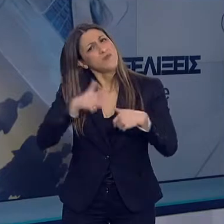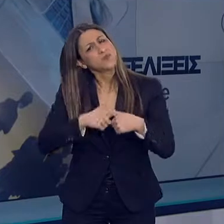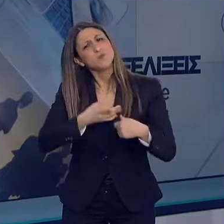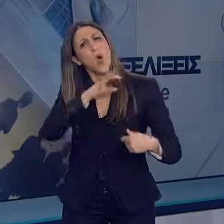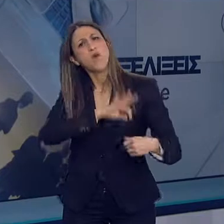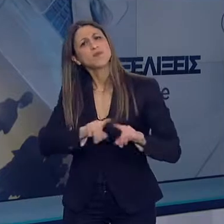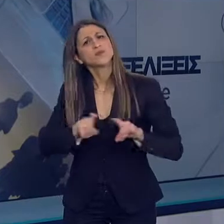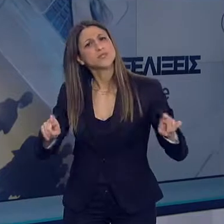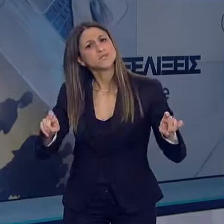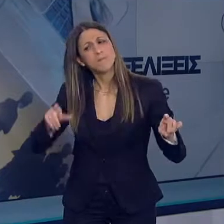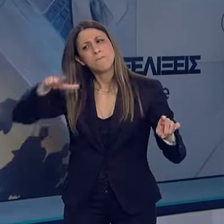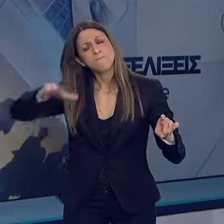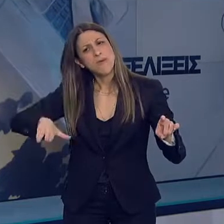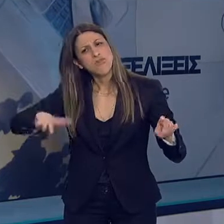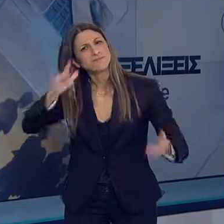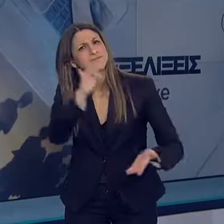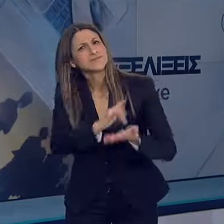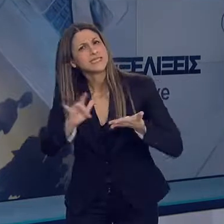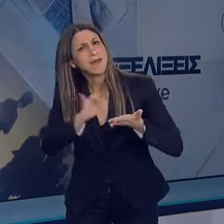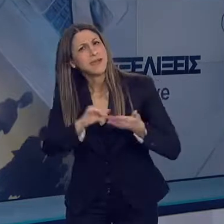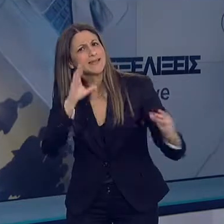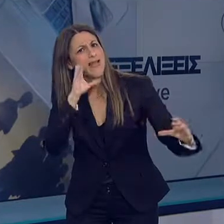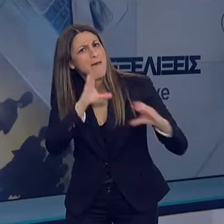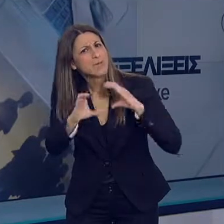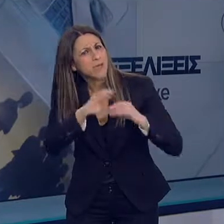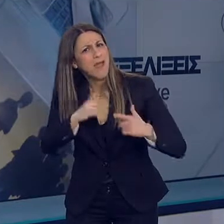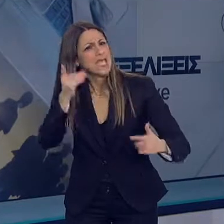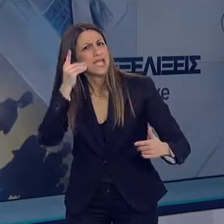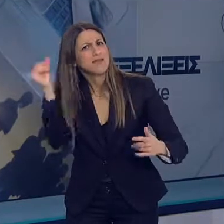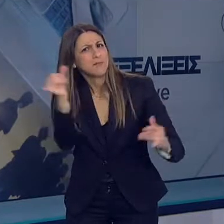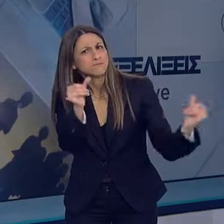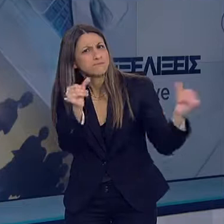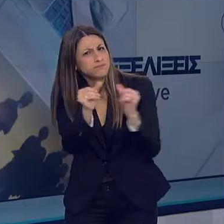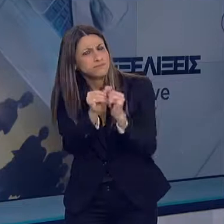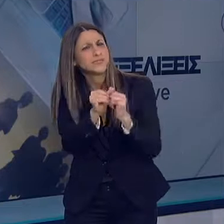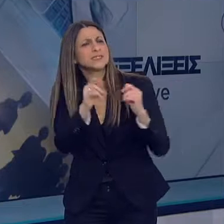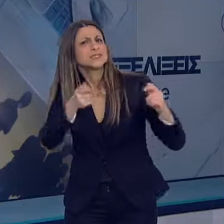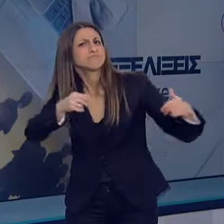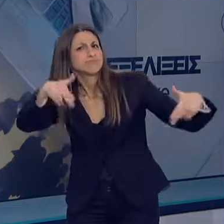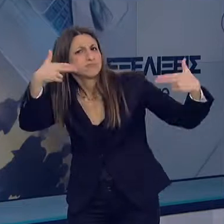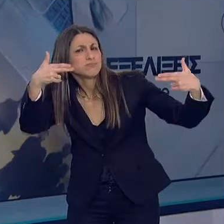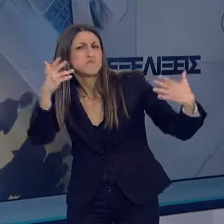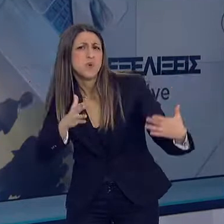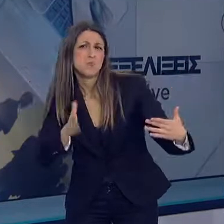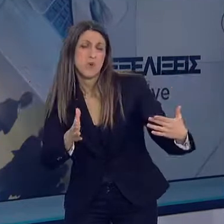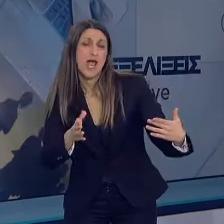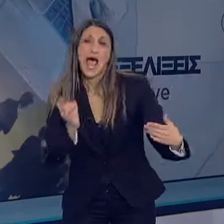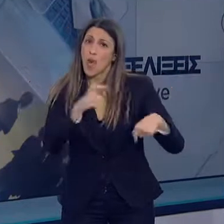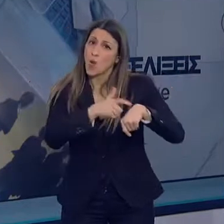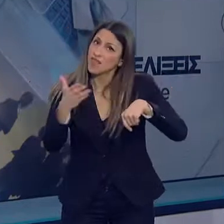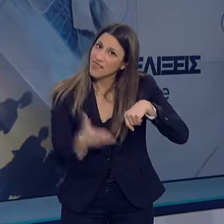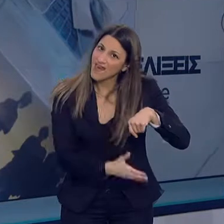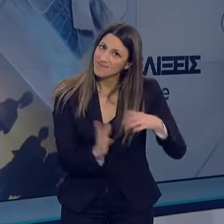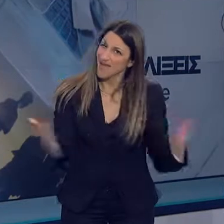εποχή είναι καμιά φορά και καλύτερη, αλλά σίγουρα θα έρθει σύντομα και η ώρα που θα αγκαλιάσουν τα εγγόνια τους. Δεν θα είναι